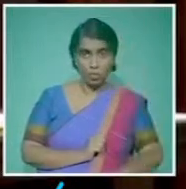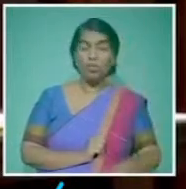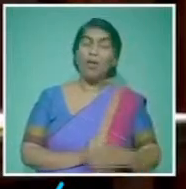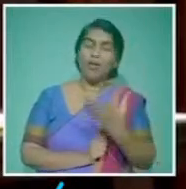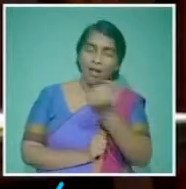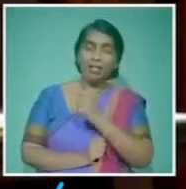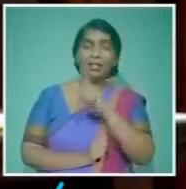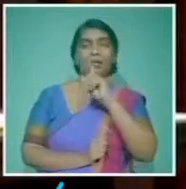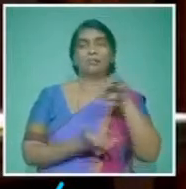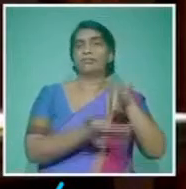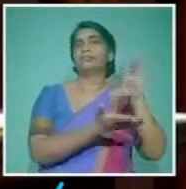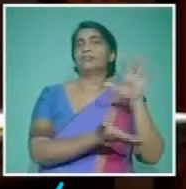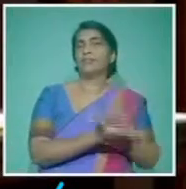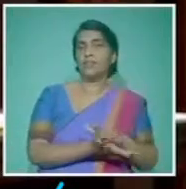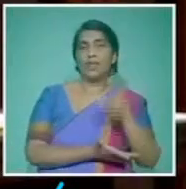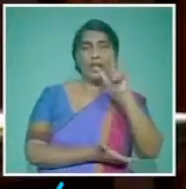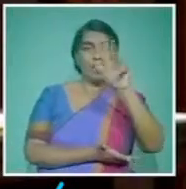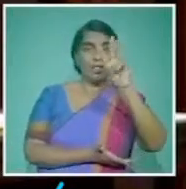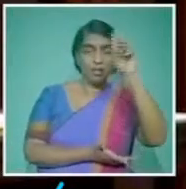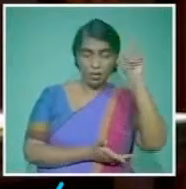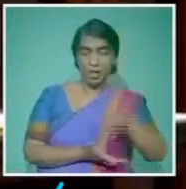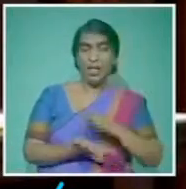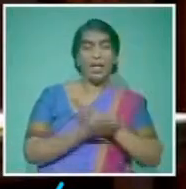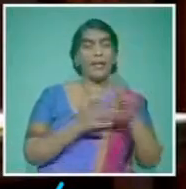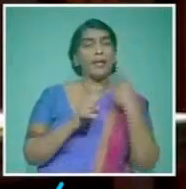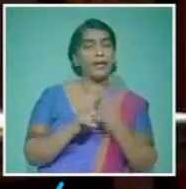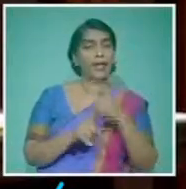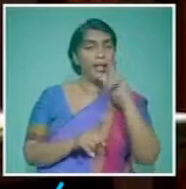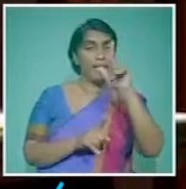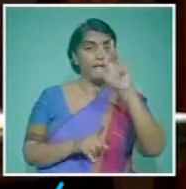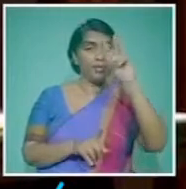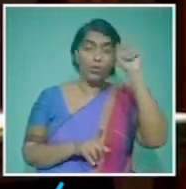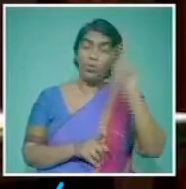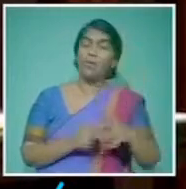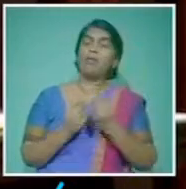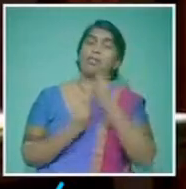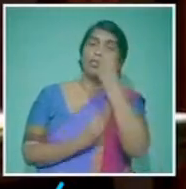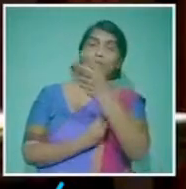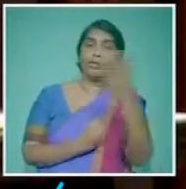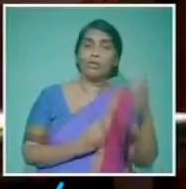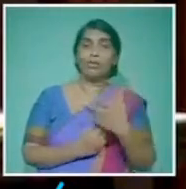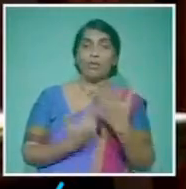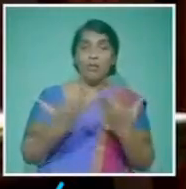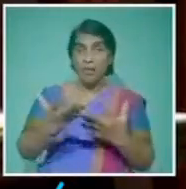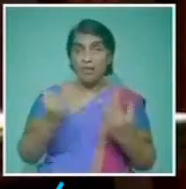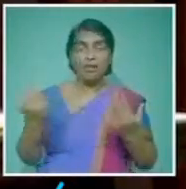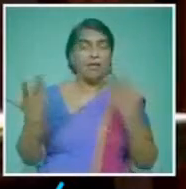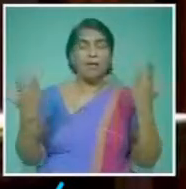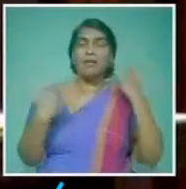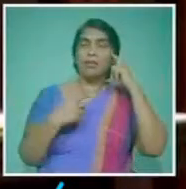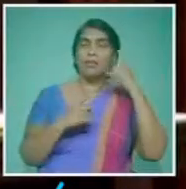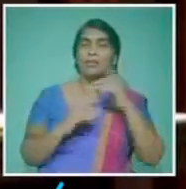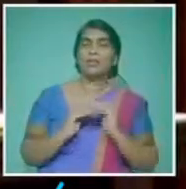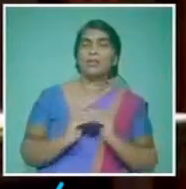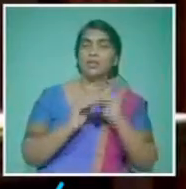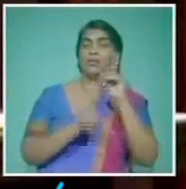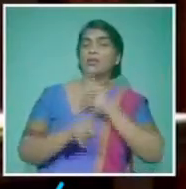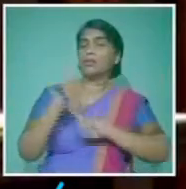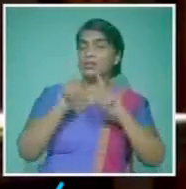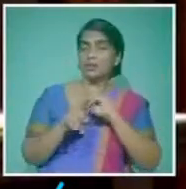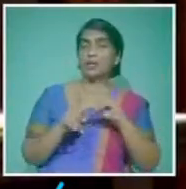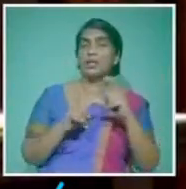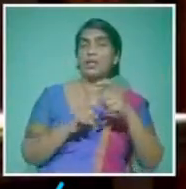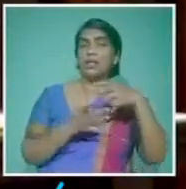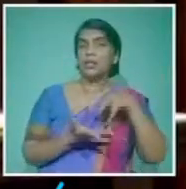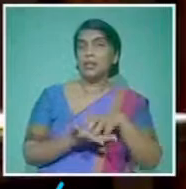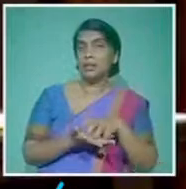දාන්නේ. මේ 73000 හෙක්ටයාර 73000ම ගත්ත කියලා තමයි දාන්නේ. ගත්තද නැද්ද කියලා දාන්නේ. අපේ දිස්ත්‍රික්ක සංවර්ධන කමිටුවේ රැස්වීමේදී දිස්ත්‍රික්කේ